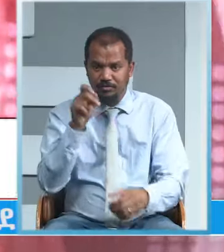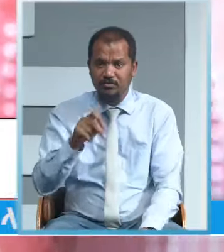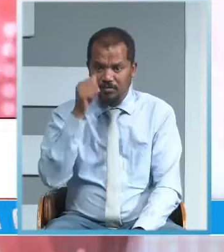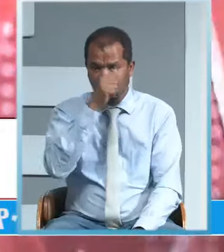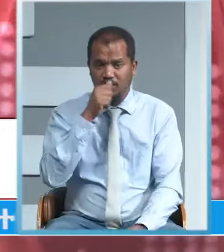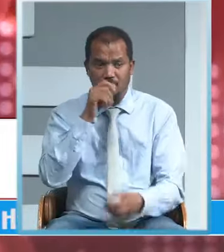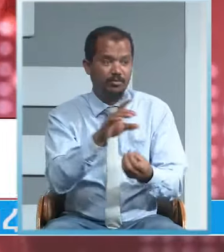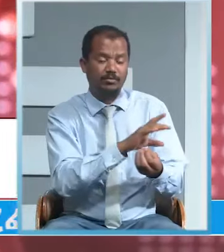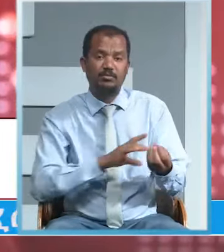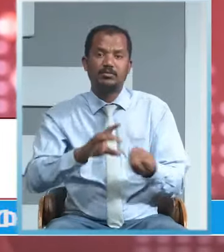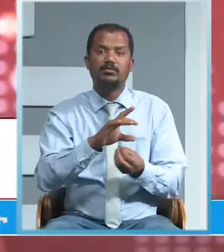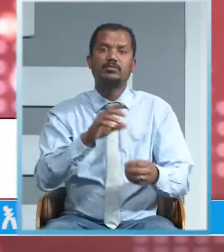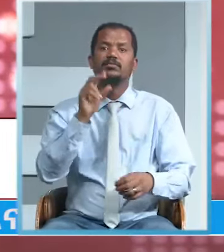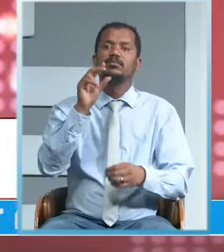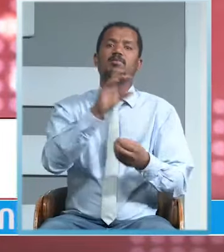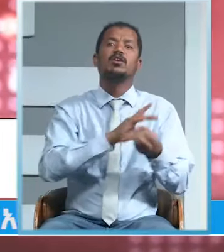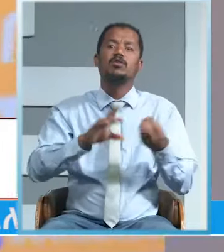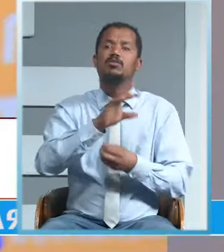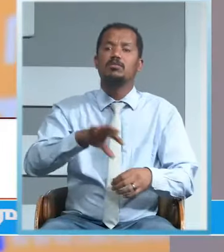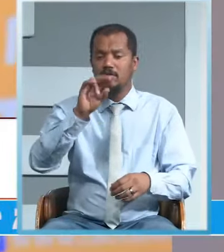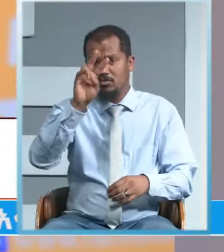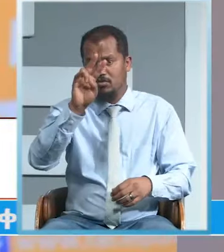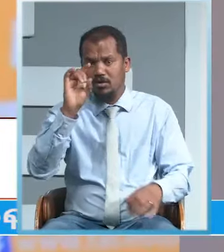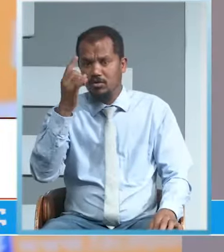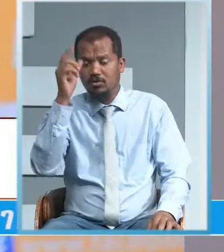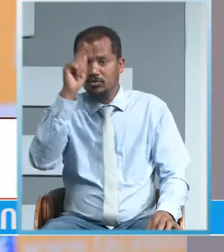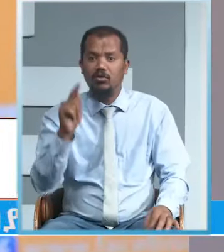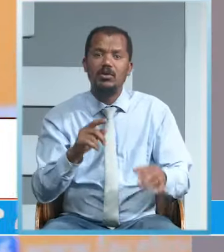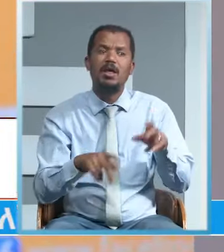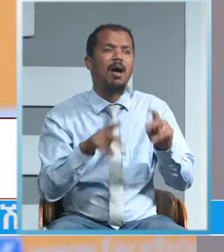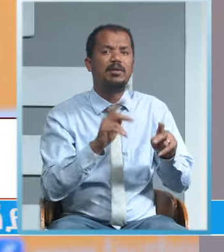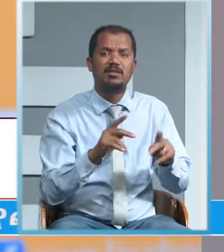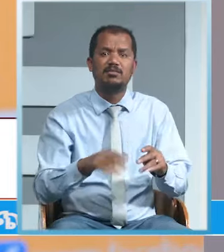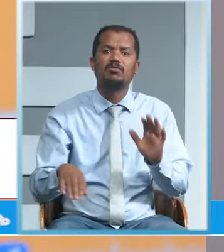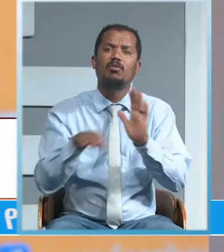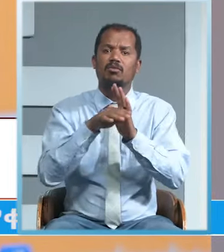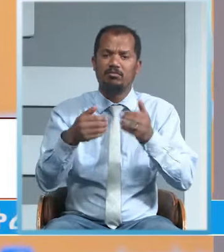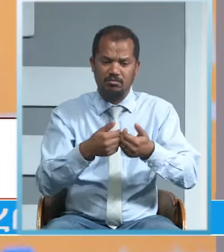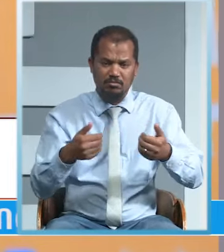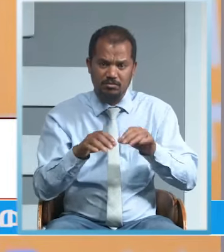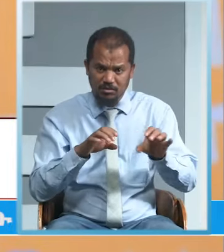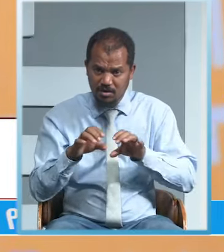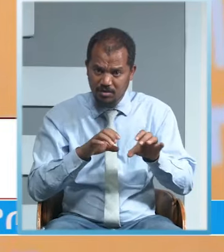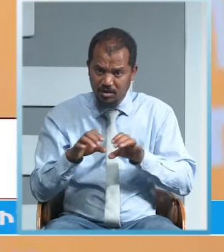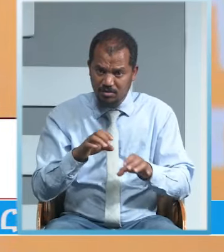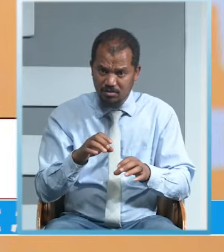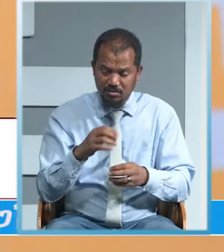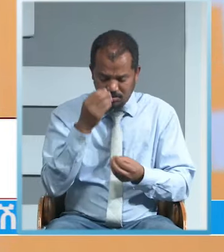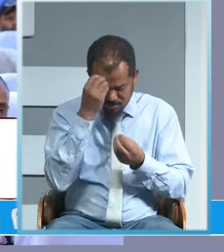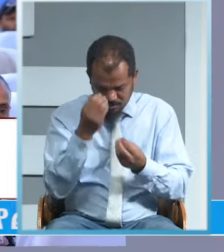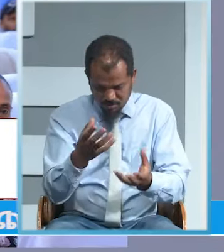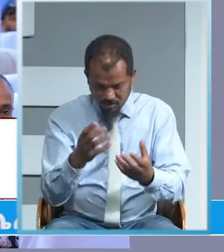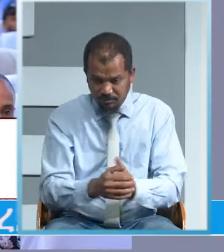ኢትዮጵያ ክልልም በክልሉ በሚገኙ ሁለት ዞኖች የማህበረሰብ ተወካዮች ልየታ እንደሚካሄድ